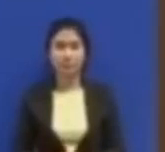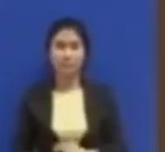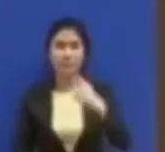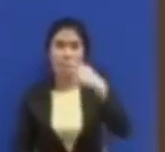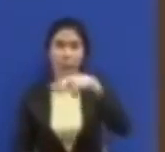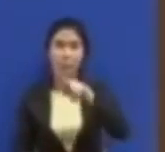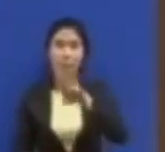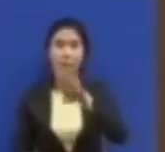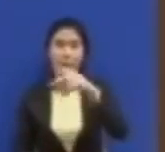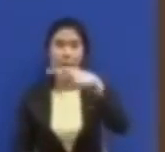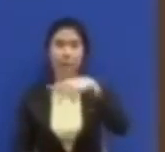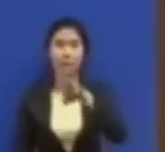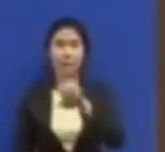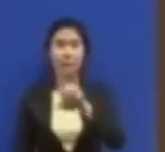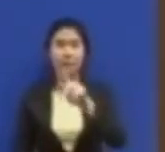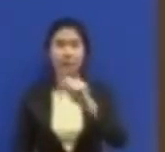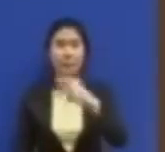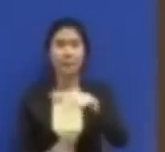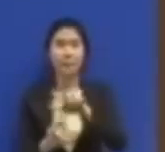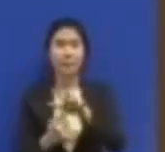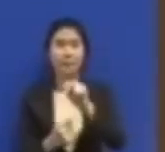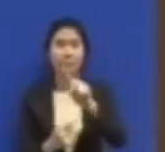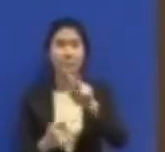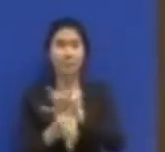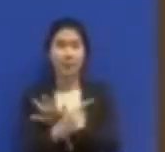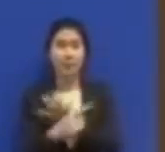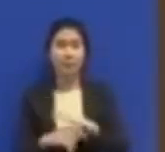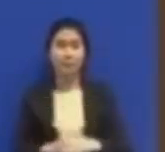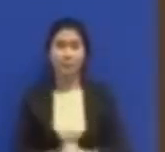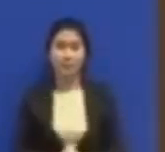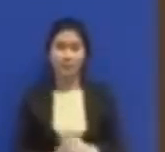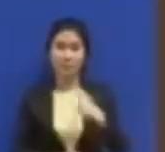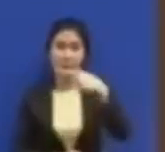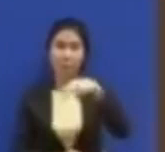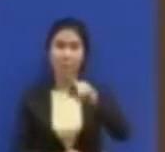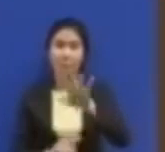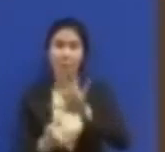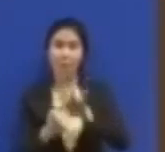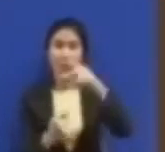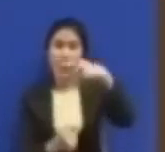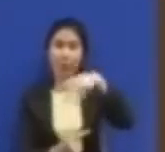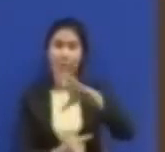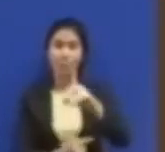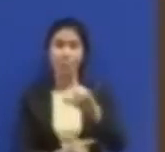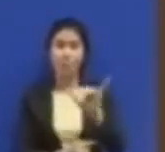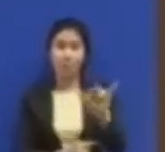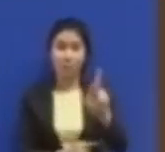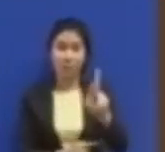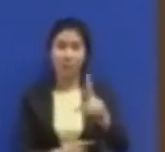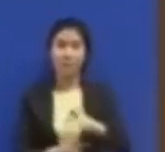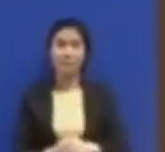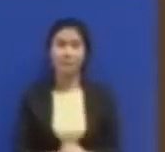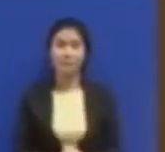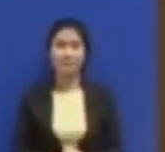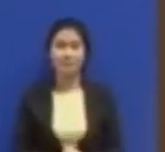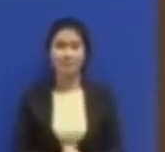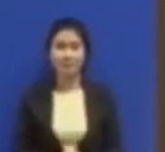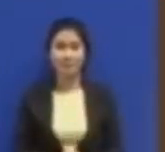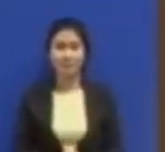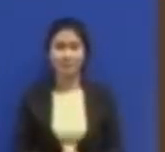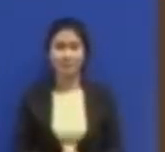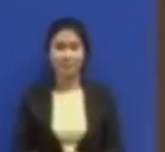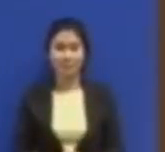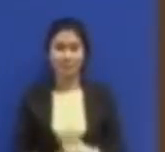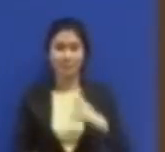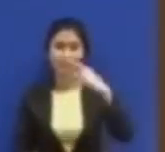น์บิณยศรี119นายพรเพชรวิชิตจรชัย120นายพล